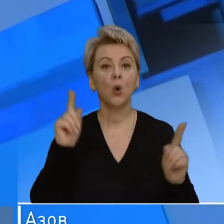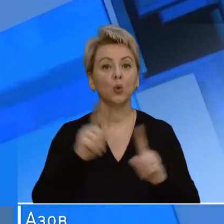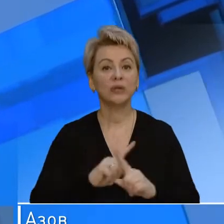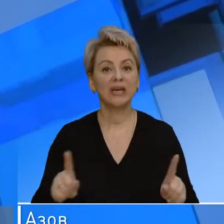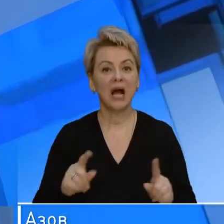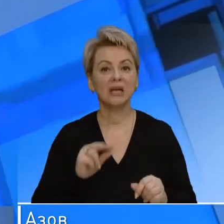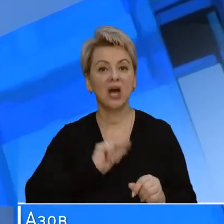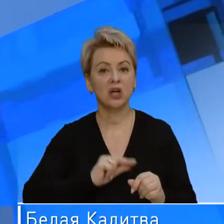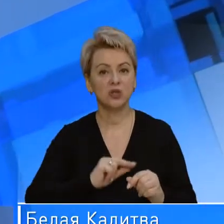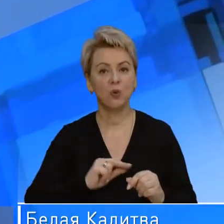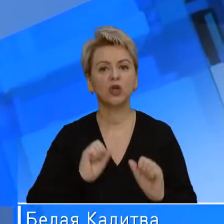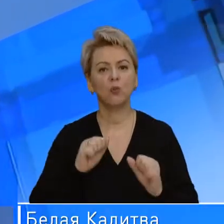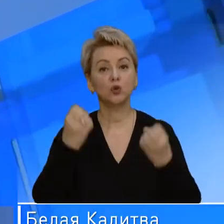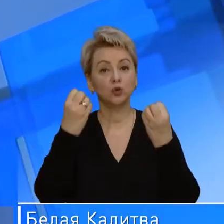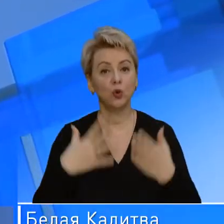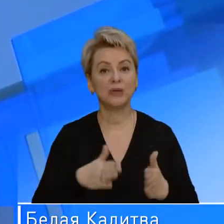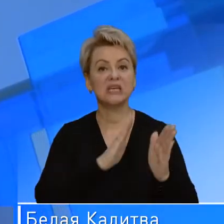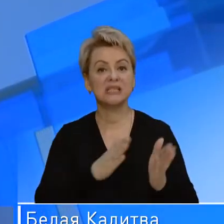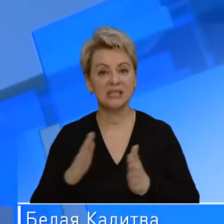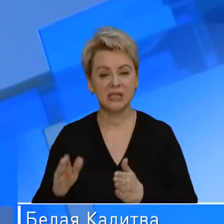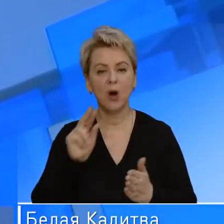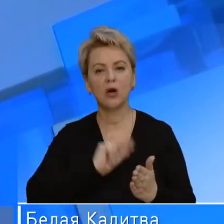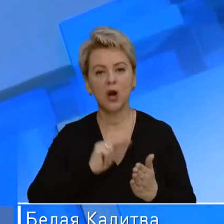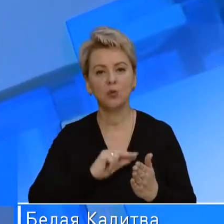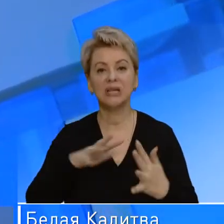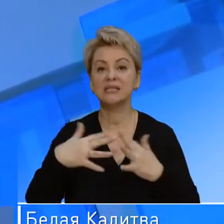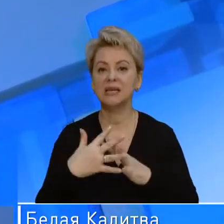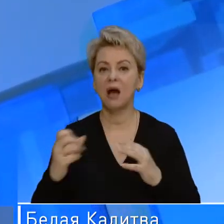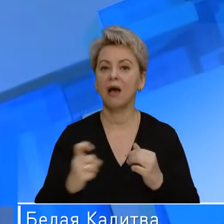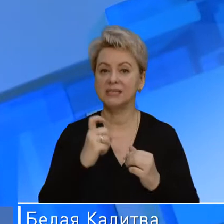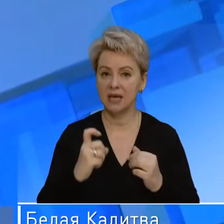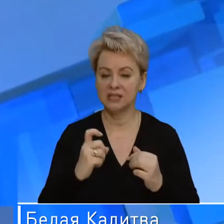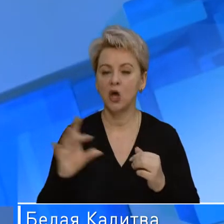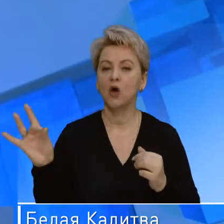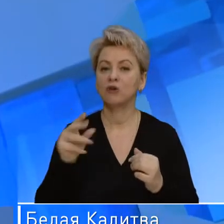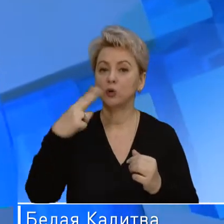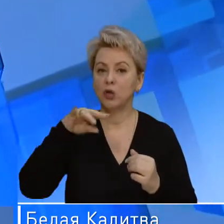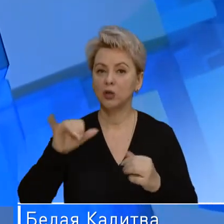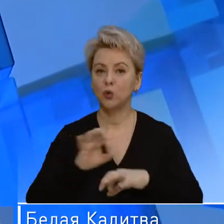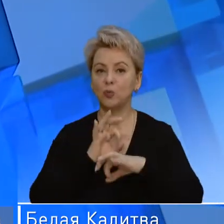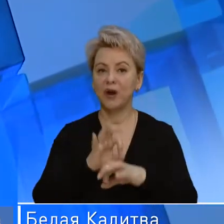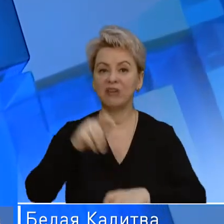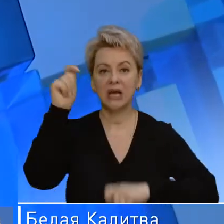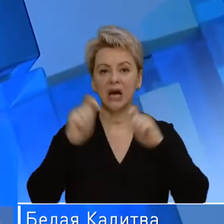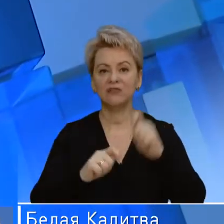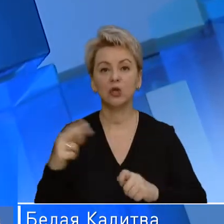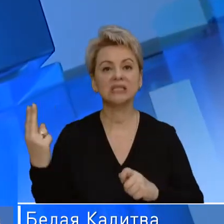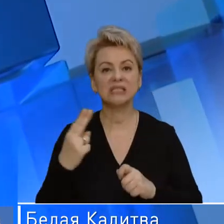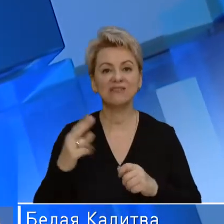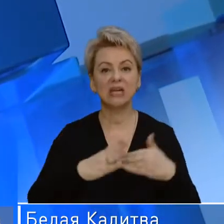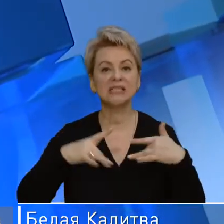Уникальные разработки смогут упростить и систематизировать работу сельского хозяйства. В Ростове-на-Дону провели конференцию